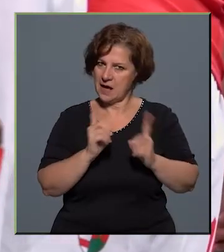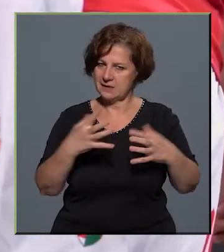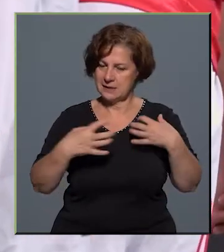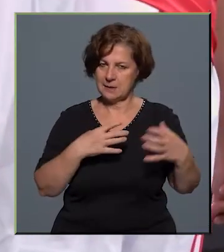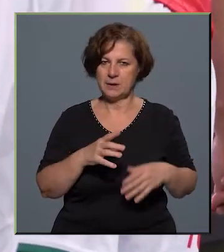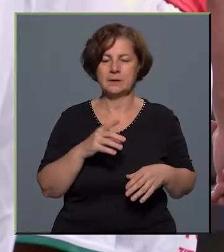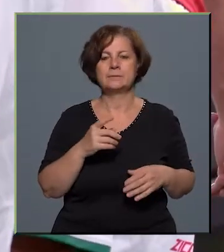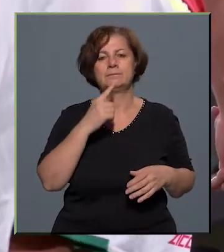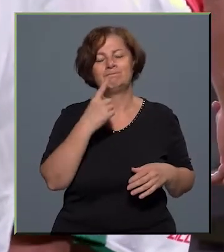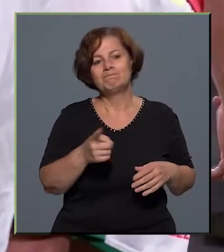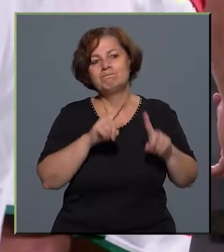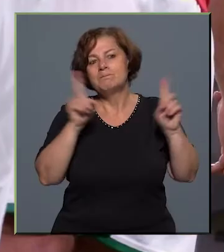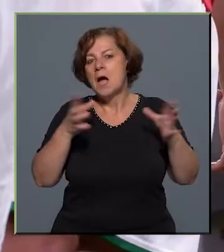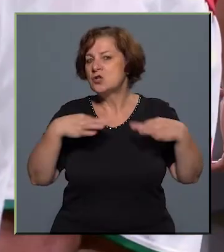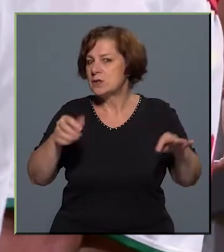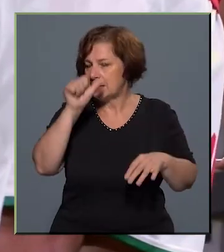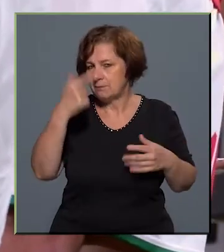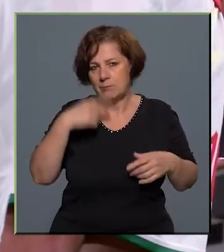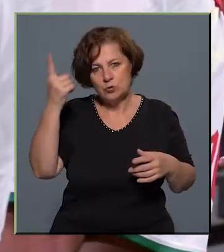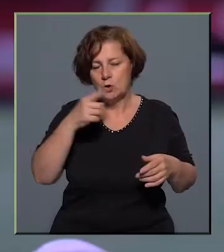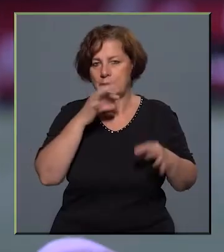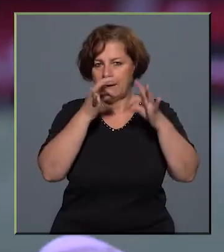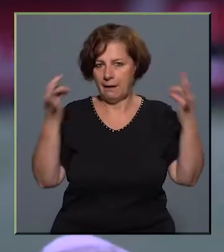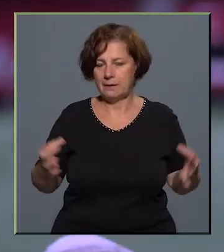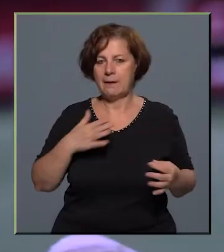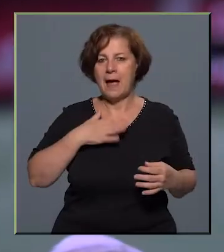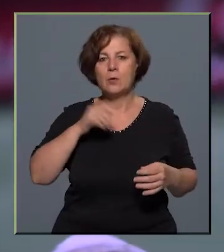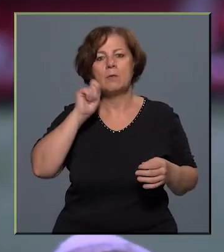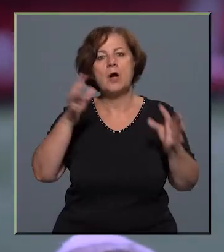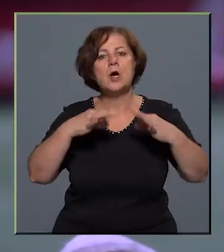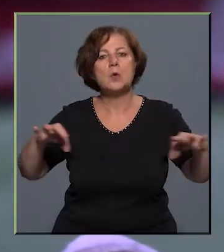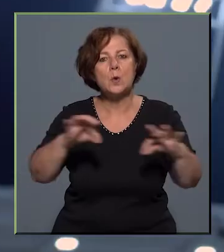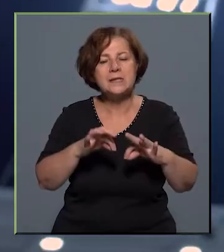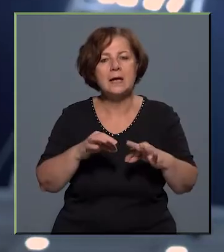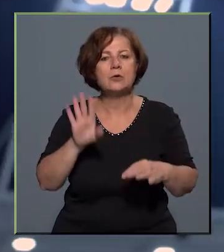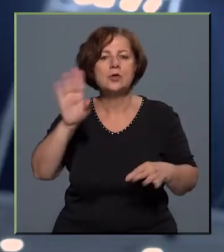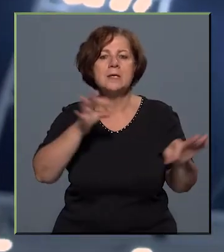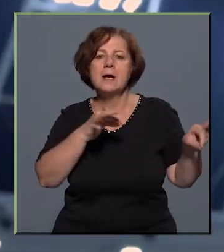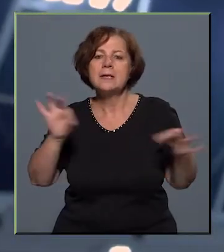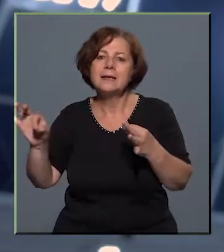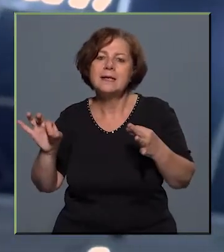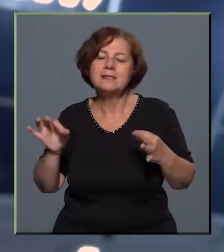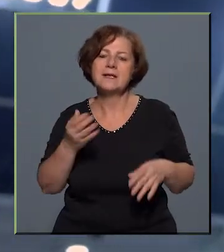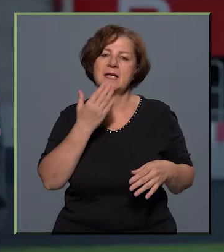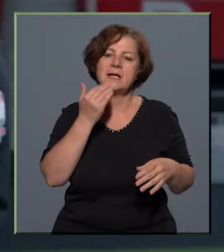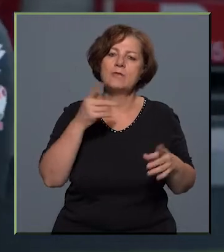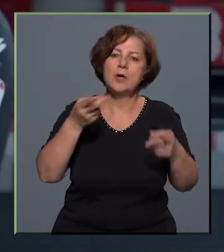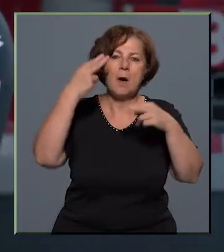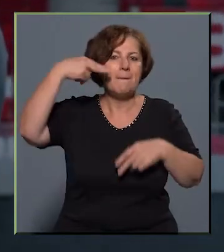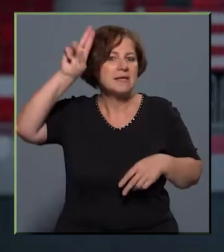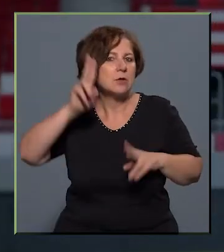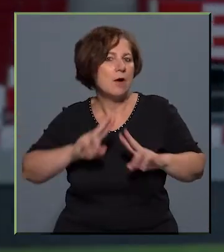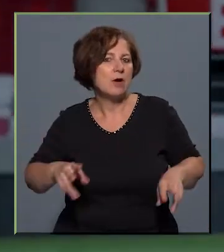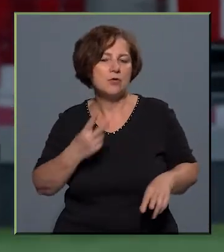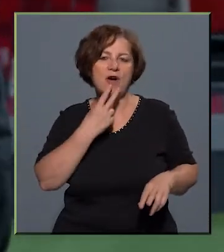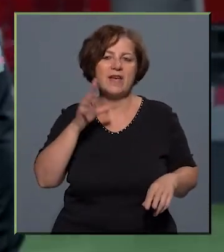Én más ország nevében nem tudok nyilatkozni. Az biztos, hogy nálunk Magyarországon így, hogy hazai rendezés, és ez lett volna, ha most éppen Mexikóban vagyunk